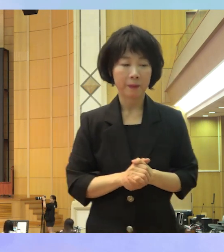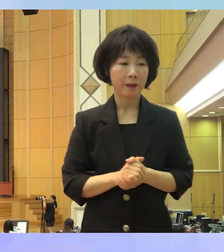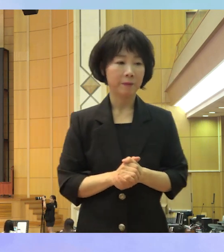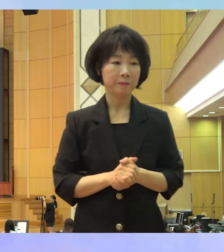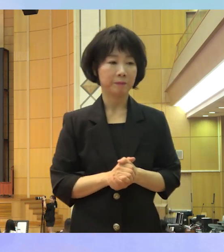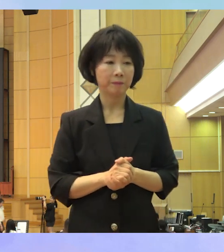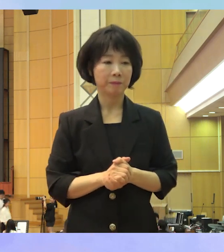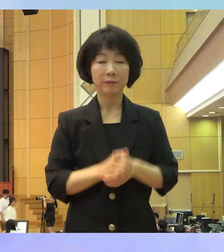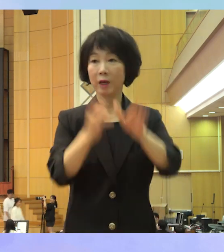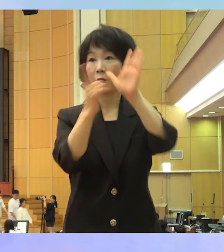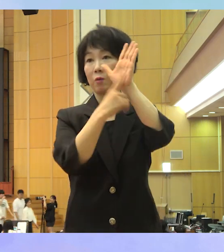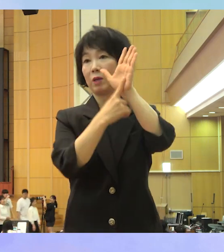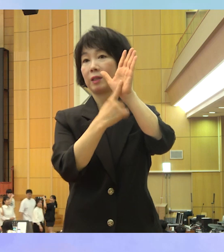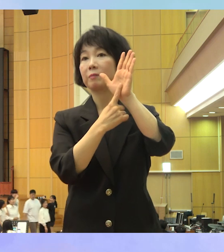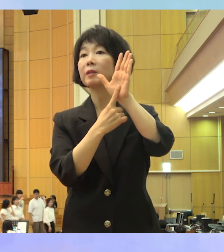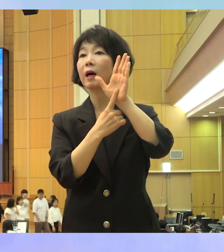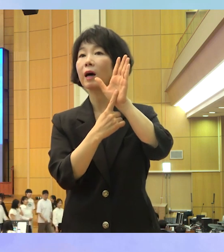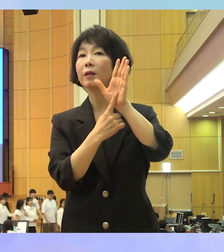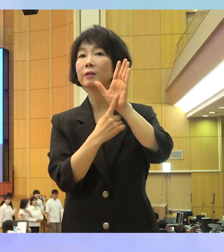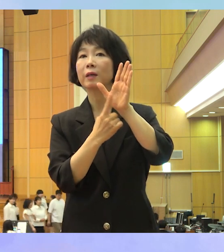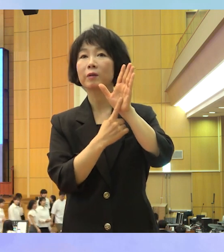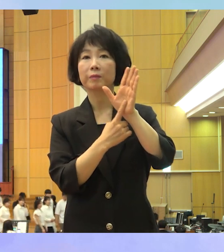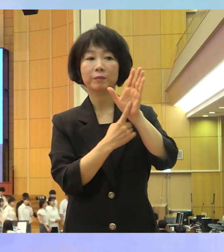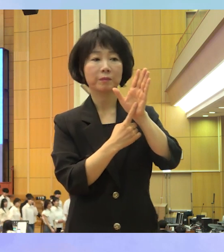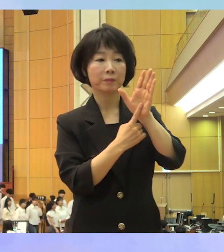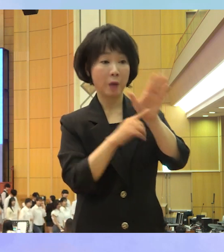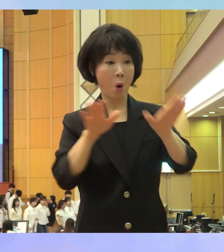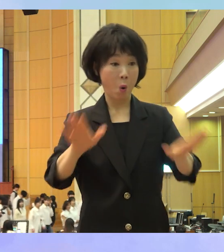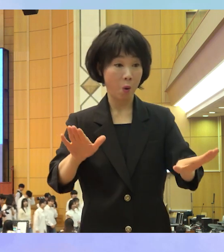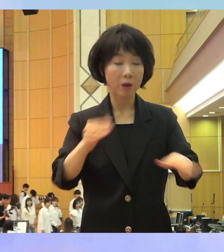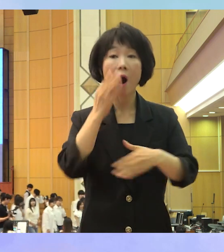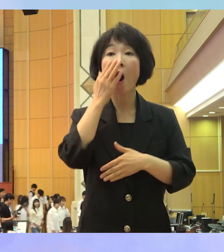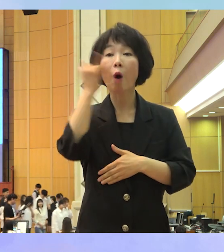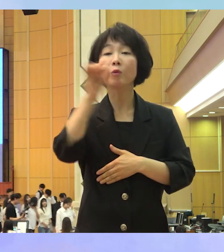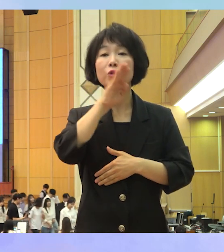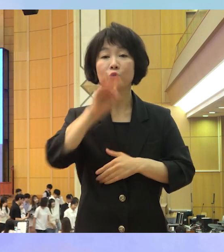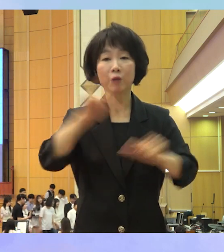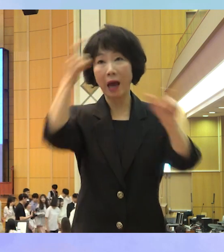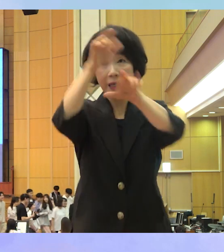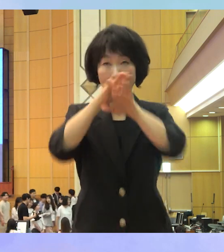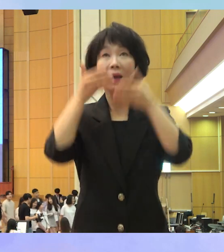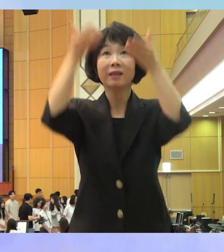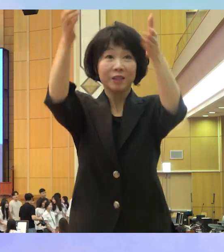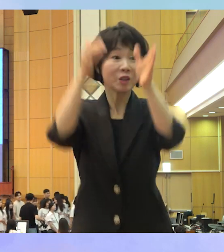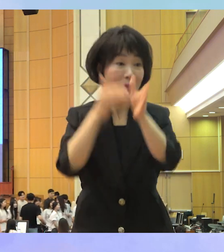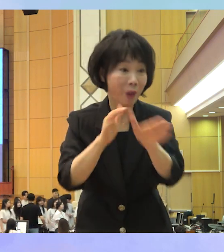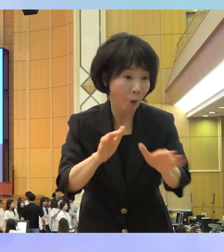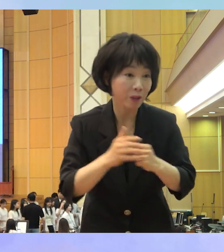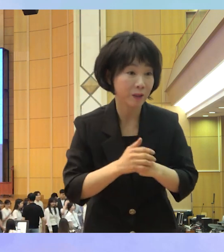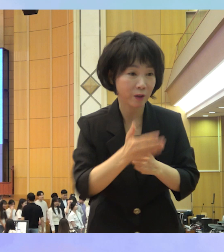네, 광고 말씀 잠시 드리겠습니다. 오늘 어버이 주일 예배로 드렸습니다.